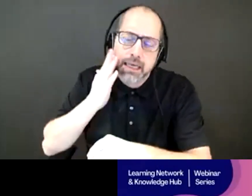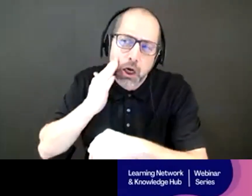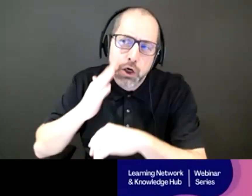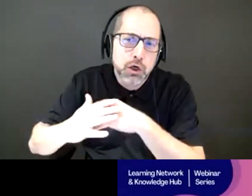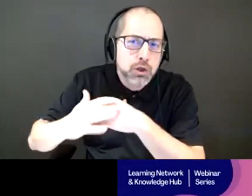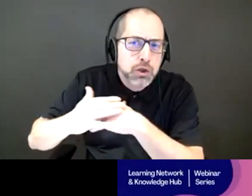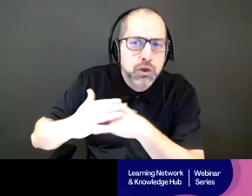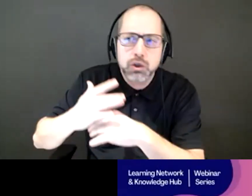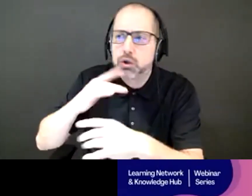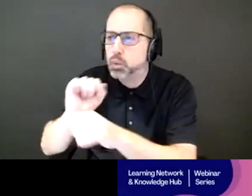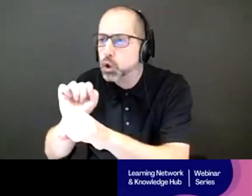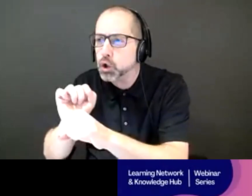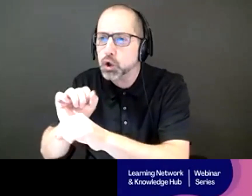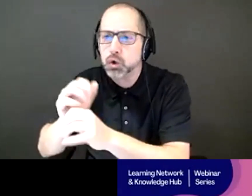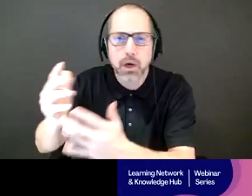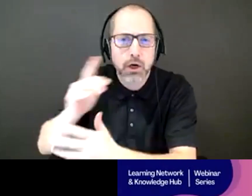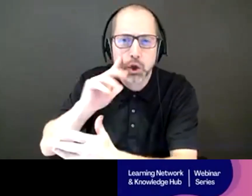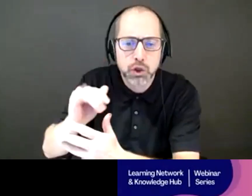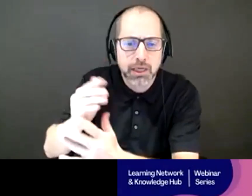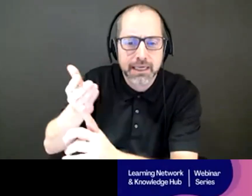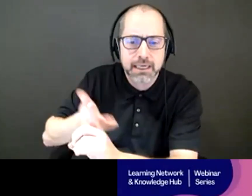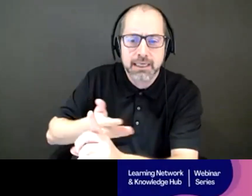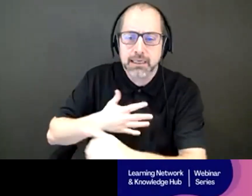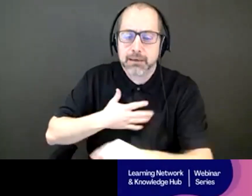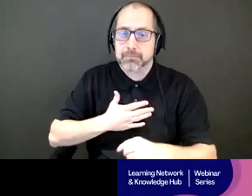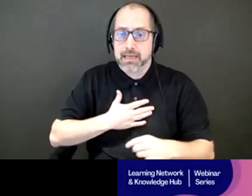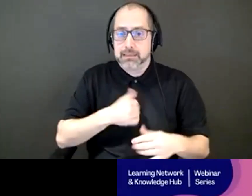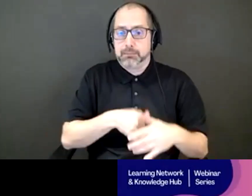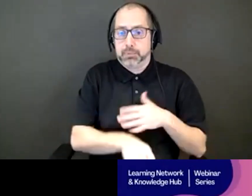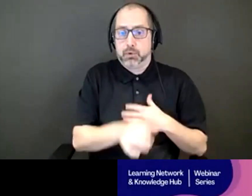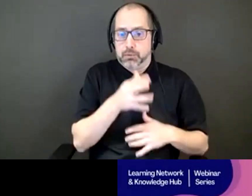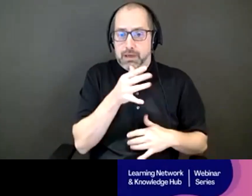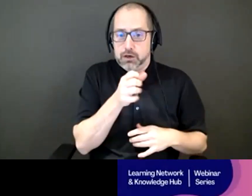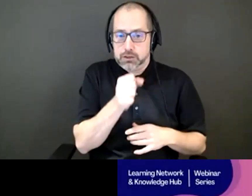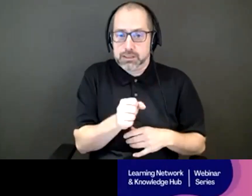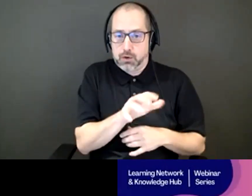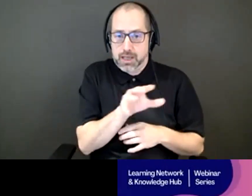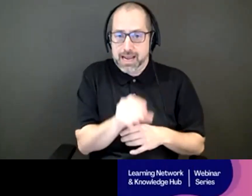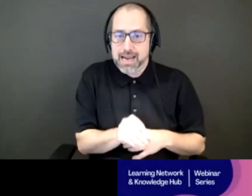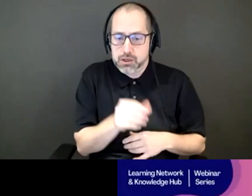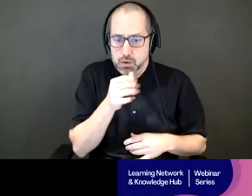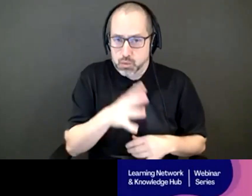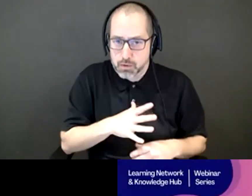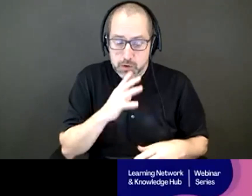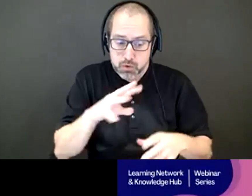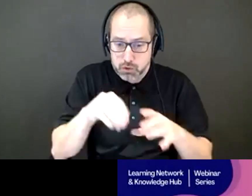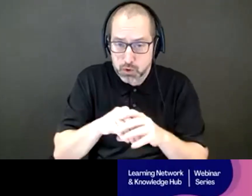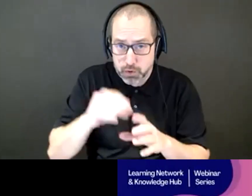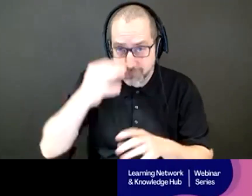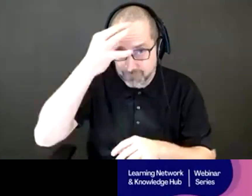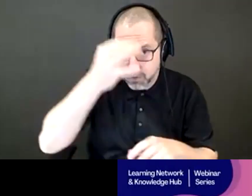visualisez-vous visualisez-vous sans ethnie et autres moi c'était une femme